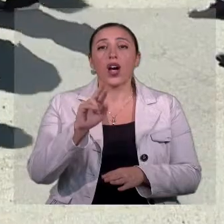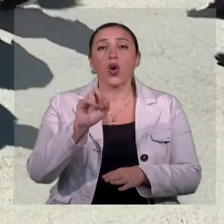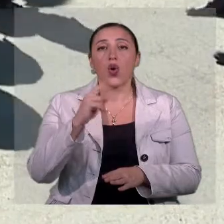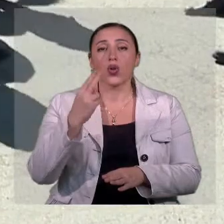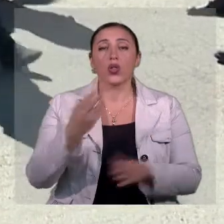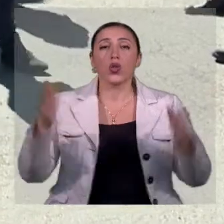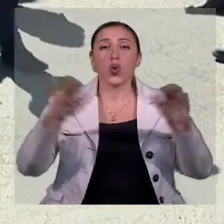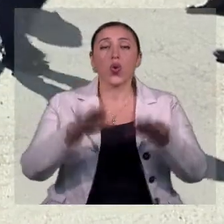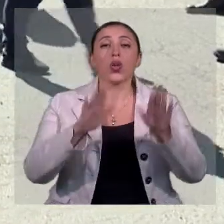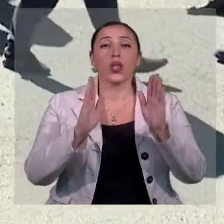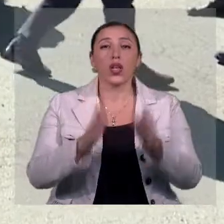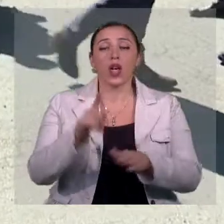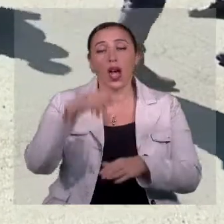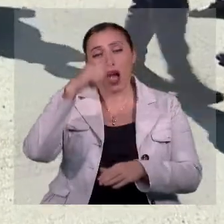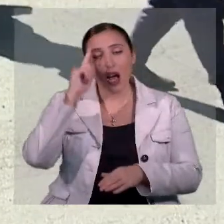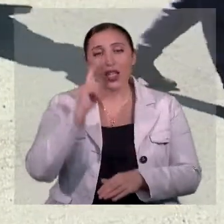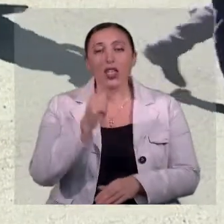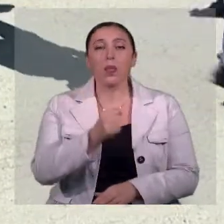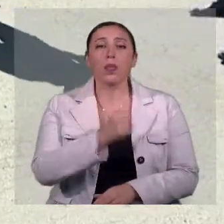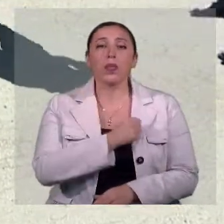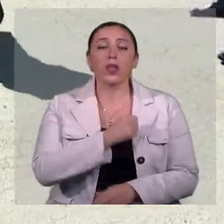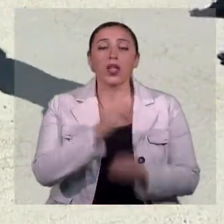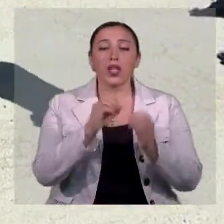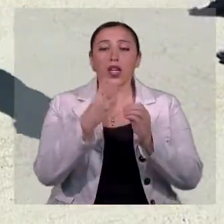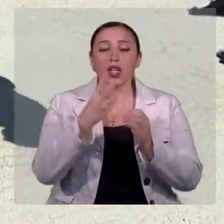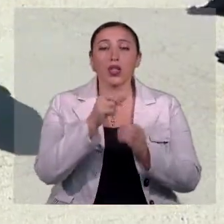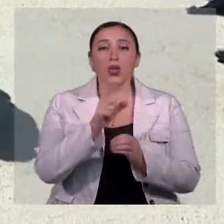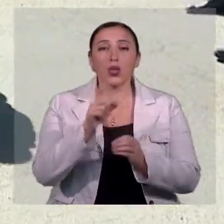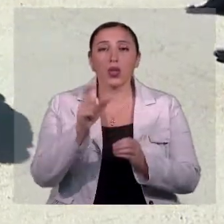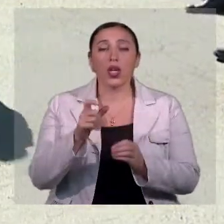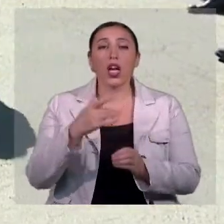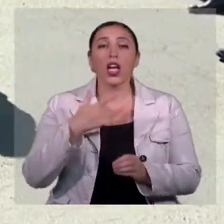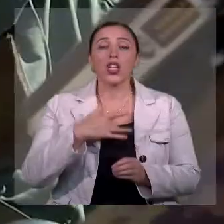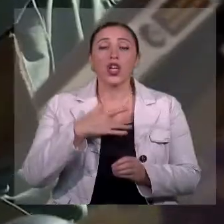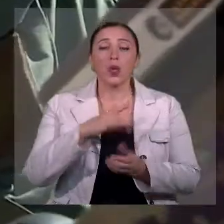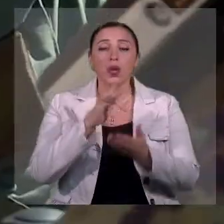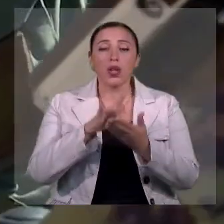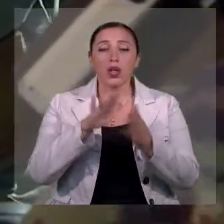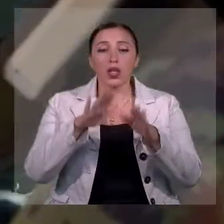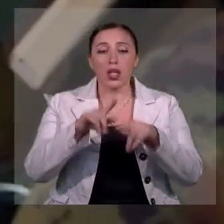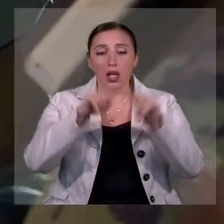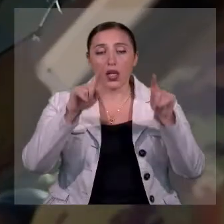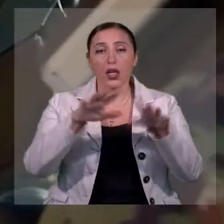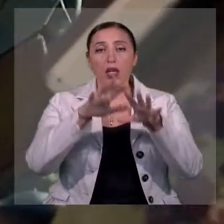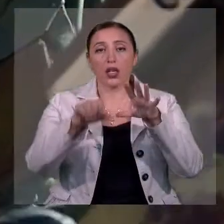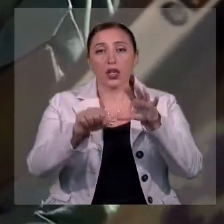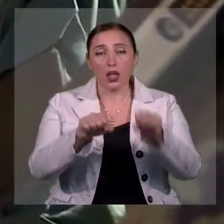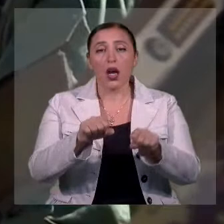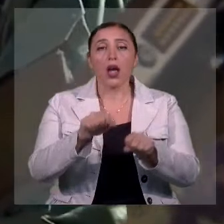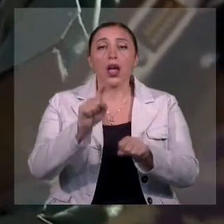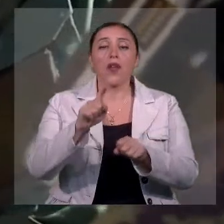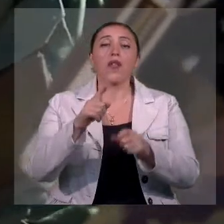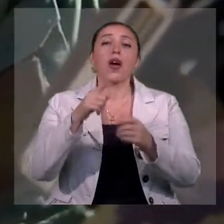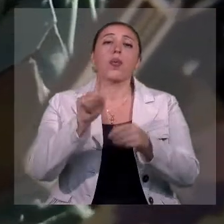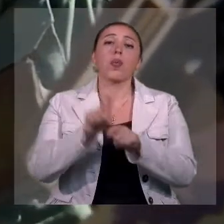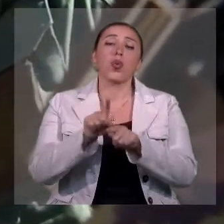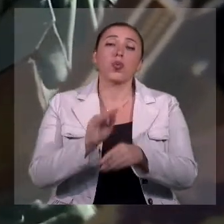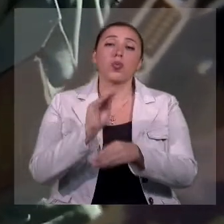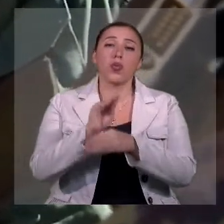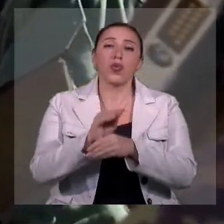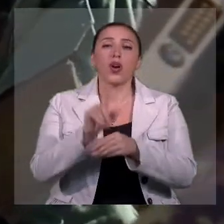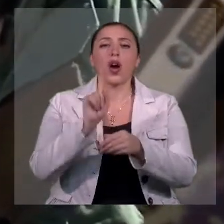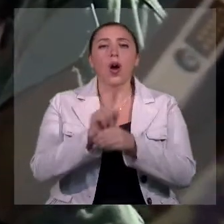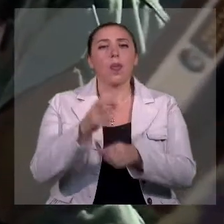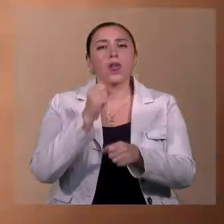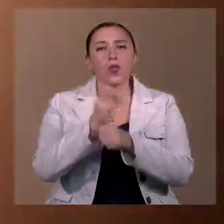թե ադրբեջանական 10-ից 12 հոգանոց խումբը դիրքավորվել էր Ջերմուկի ուղղությամբ եւ հավաստիացրել, թե դուրս կմղեն նրանց։ Ռազմական